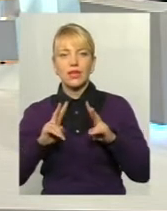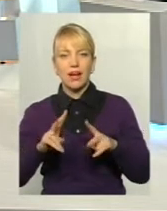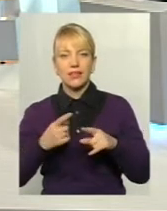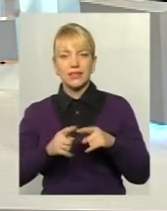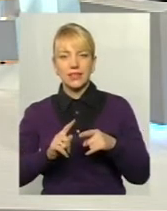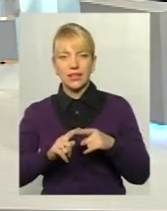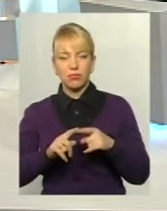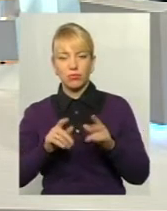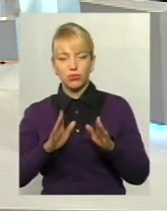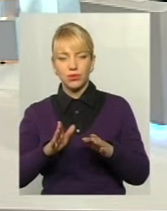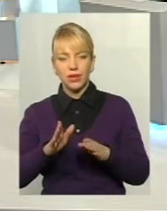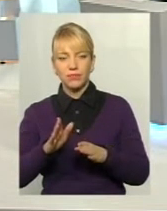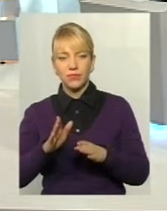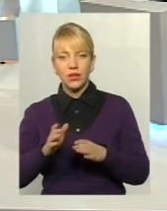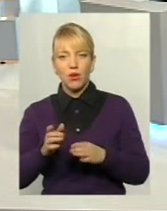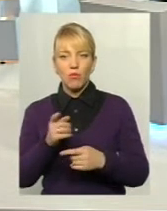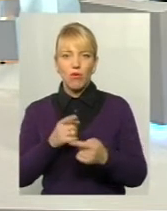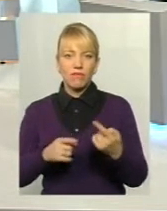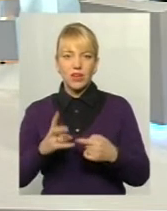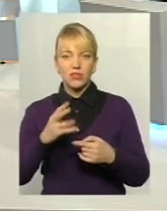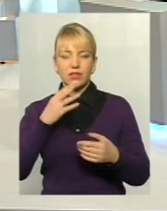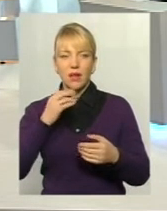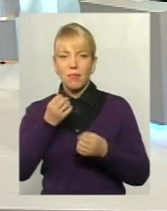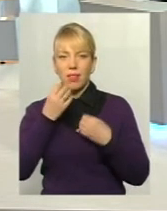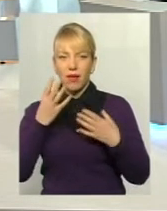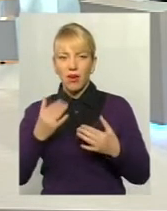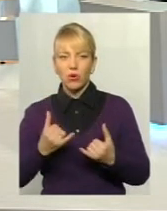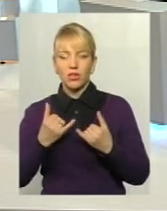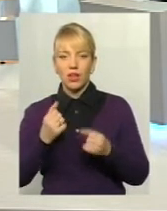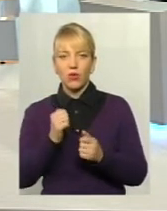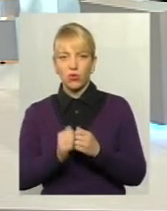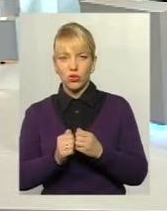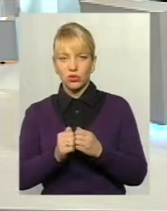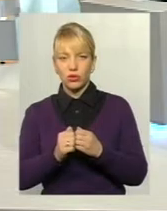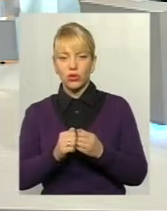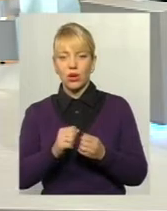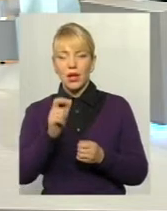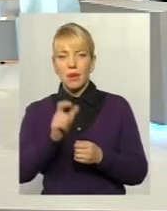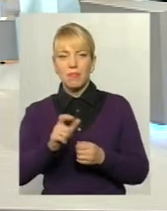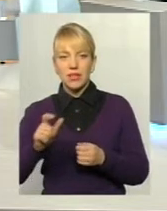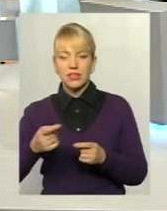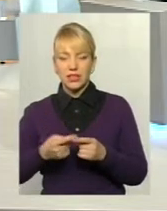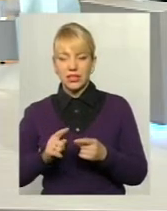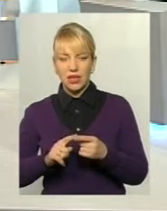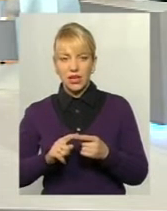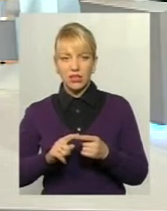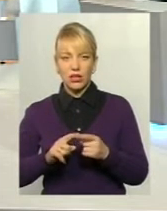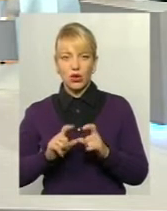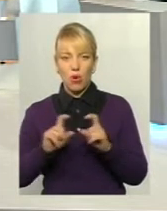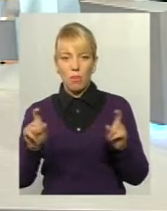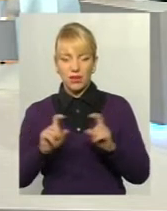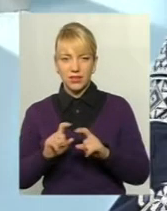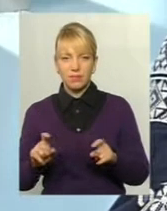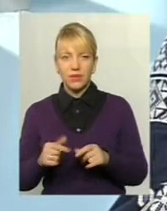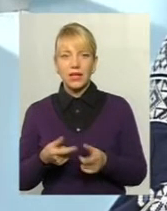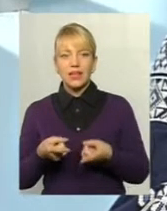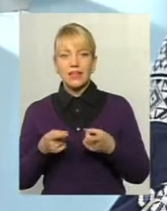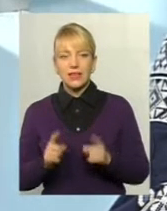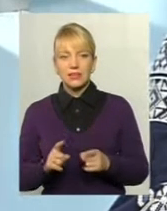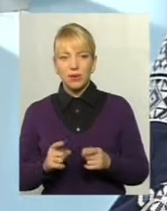буде повернуте на благо для кожного мешканця цієї громади. Насправді,